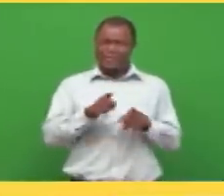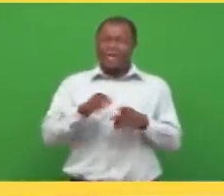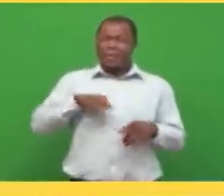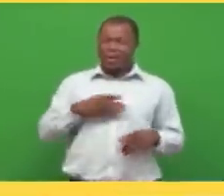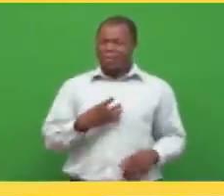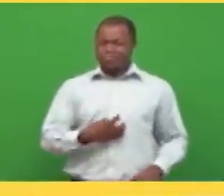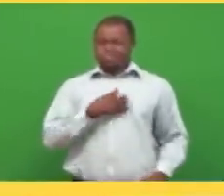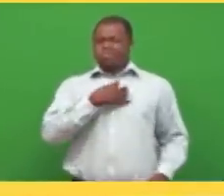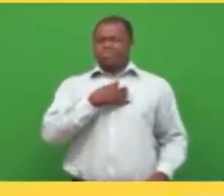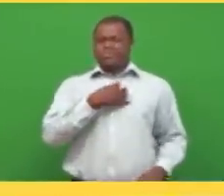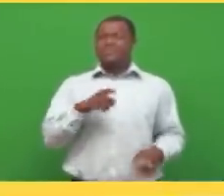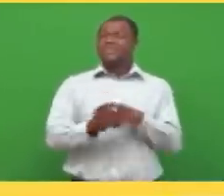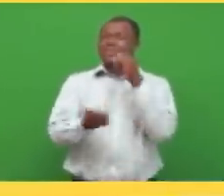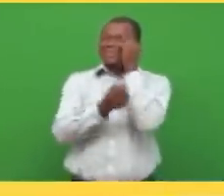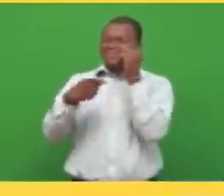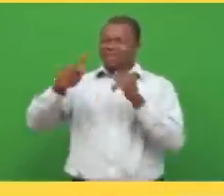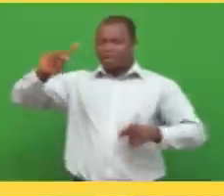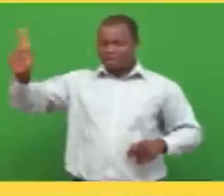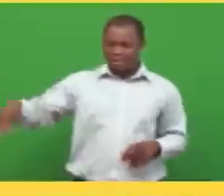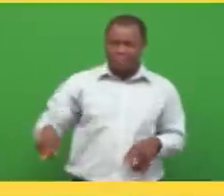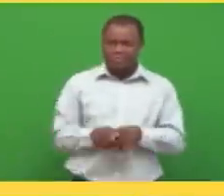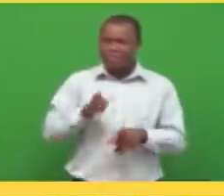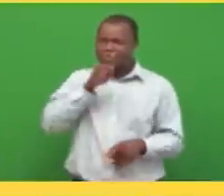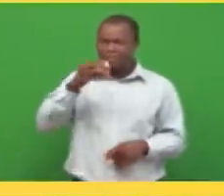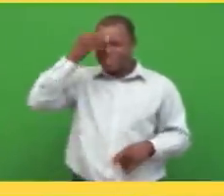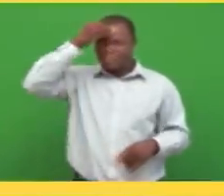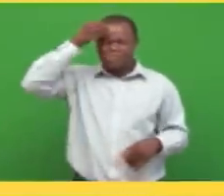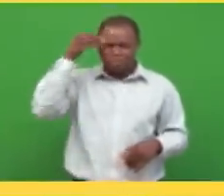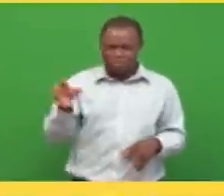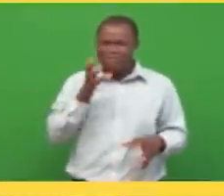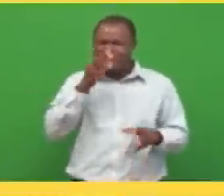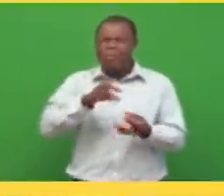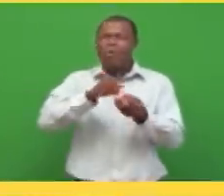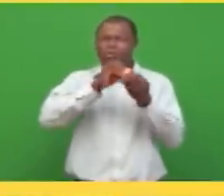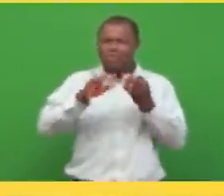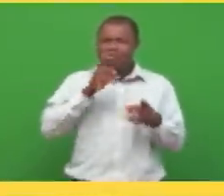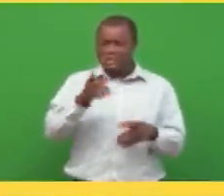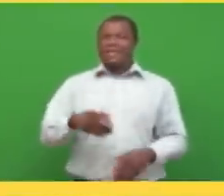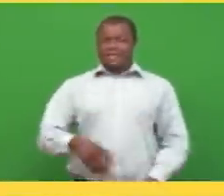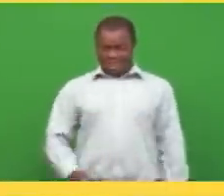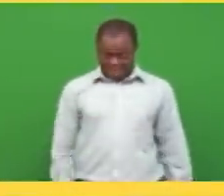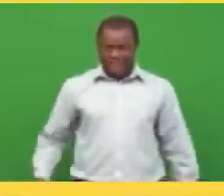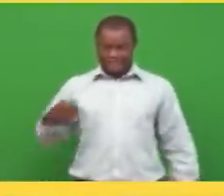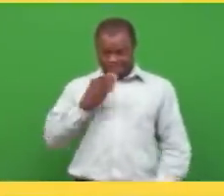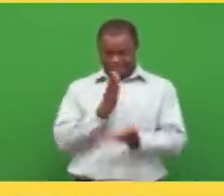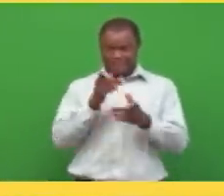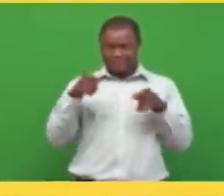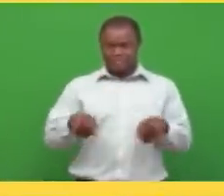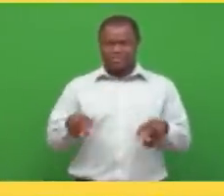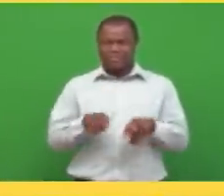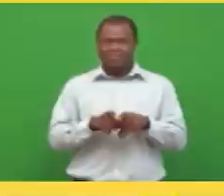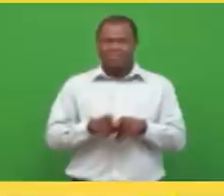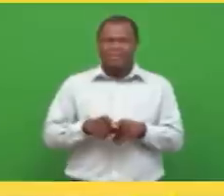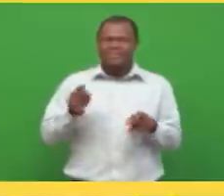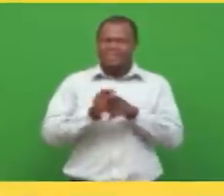Pazo uya wanzvadzi yangu pamwe nototaurisawo zvayo yagara inzenza popotai. Saka ndavawanira papi? Ndavawanira pano. Munongobikwa matemba